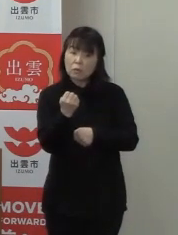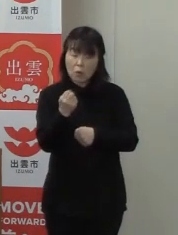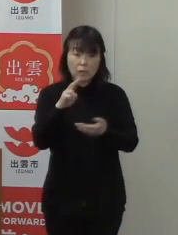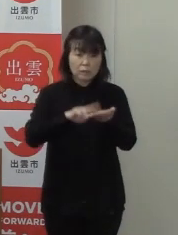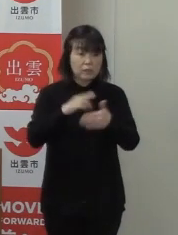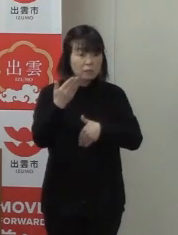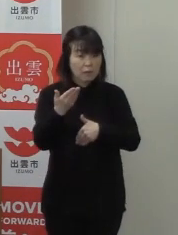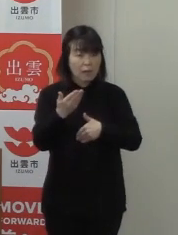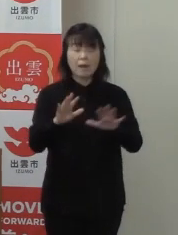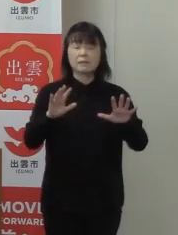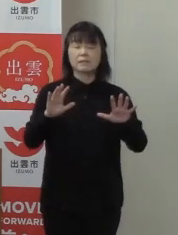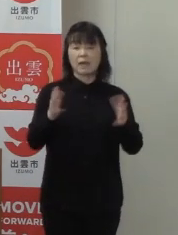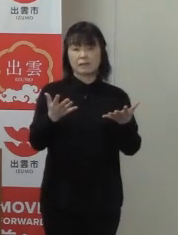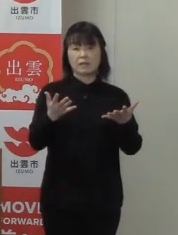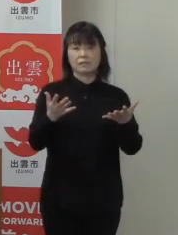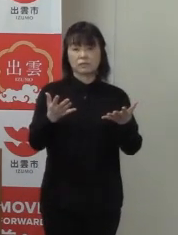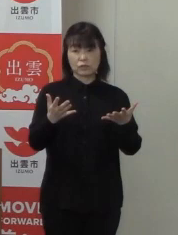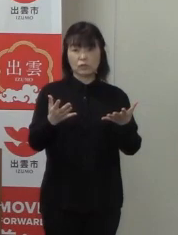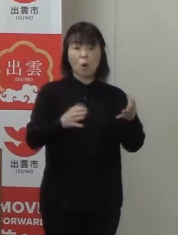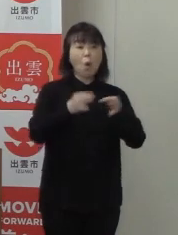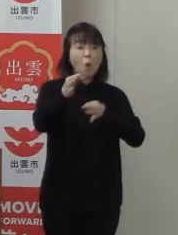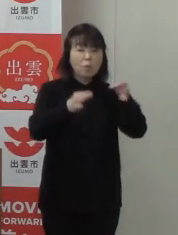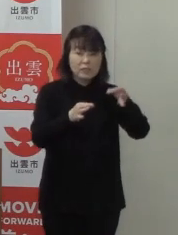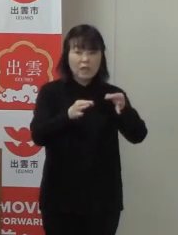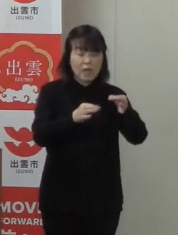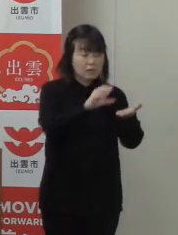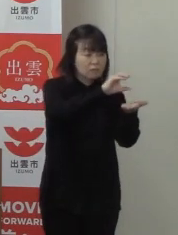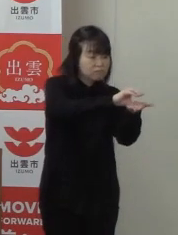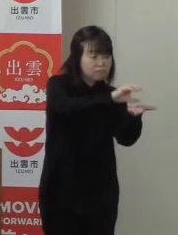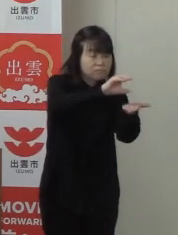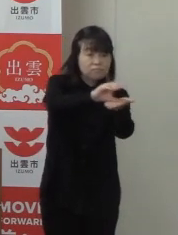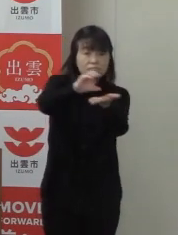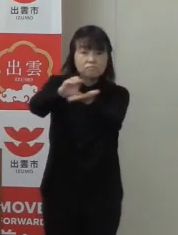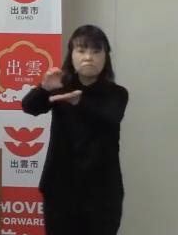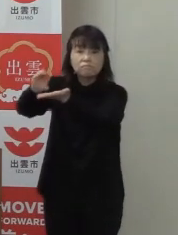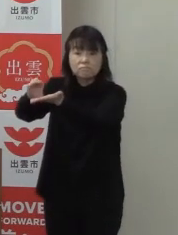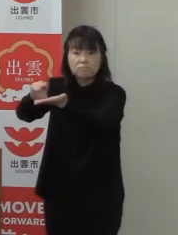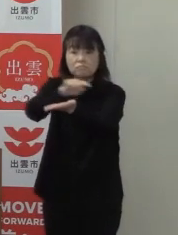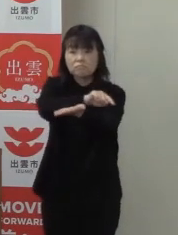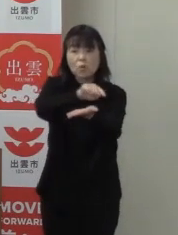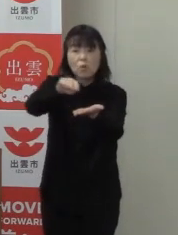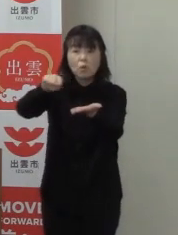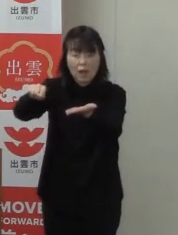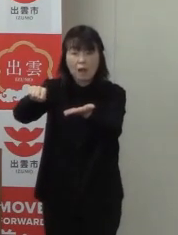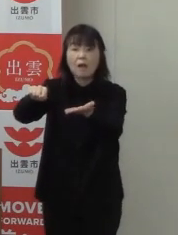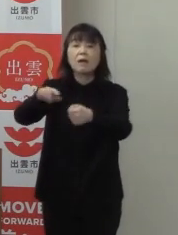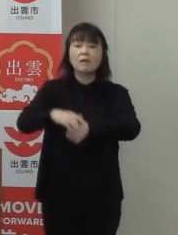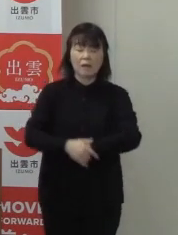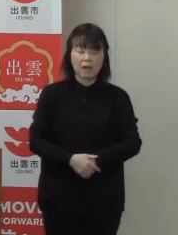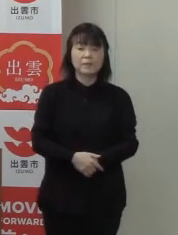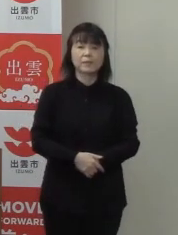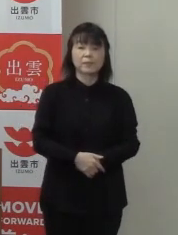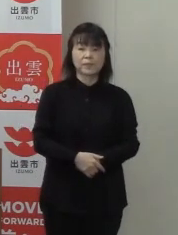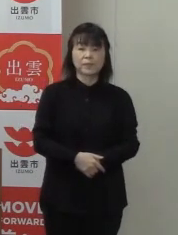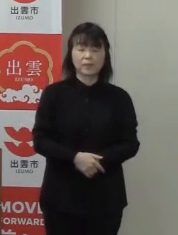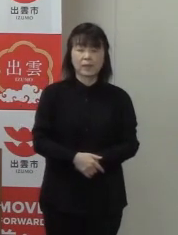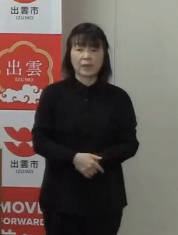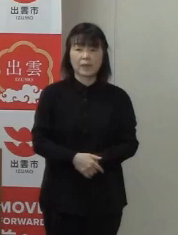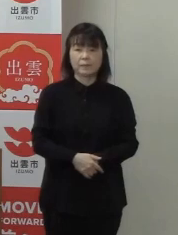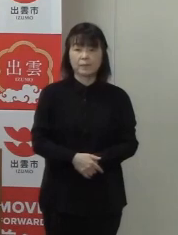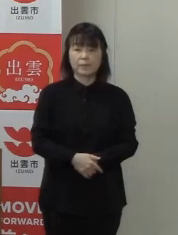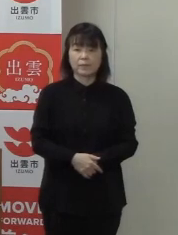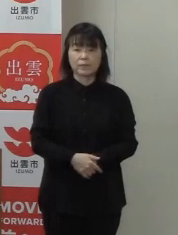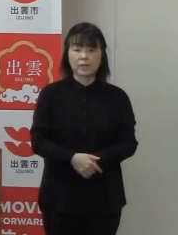ことはありません。あの店頭に置いてあるということでありますんで、そうからこうこれをこ